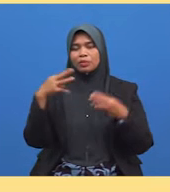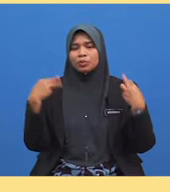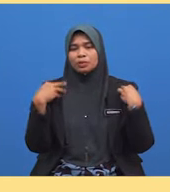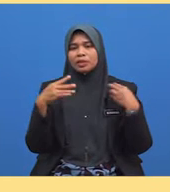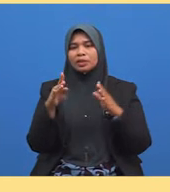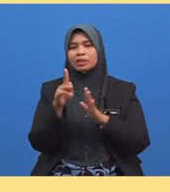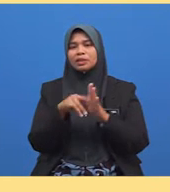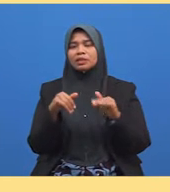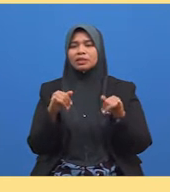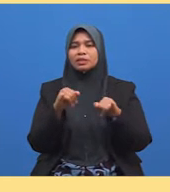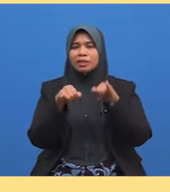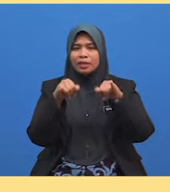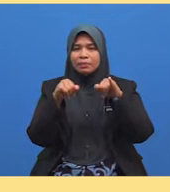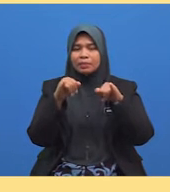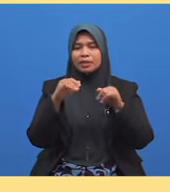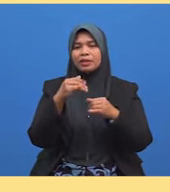mengembangkan ilmu pengetahuan.